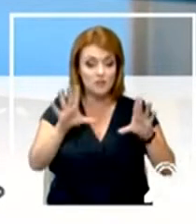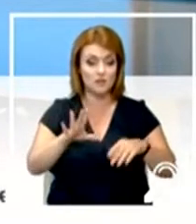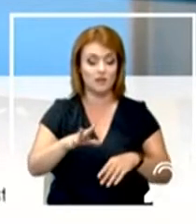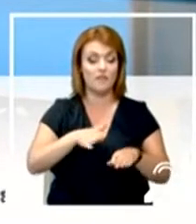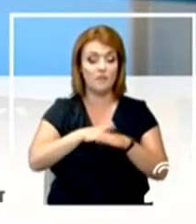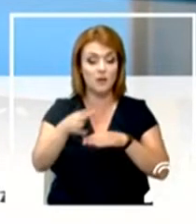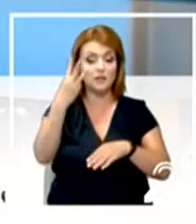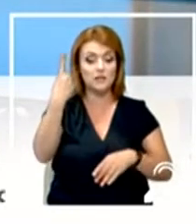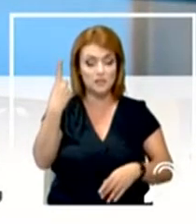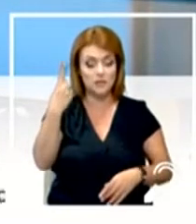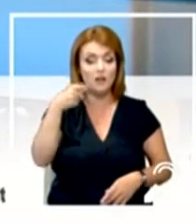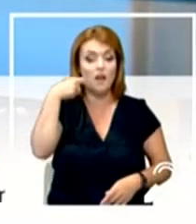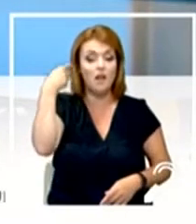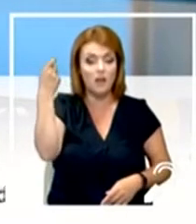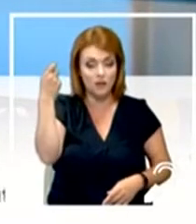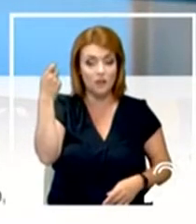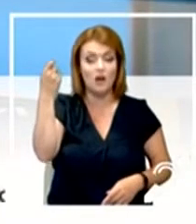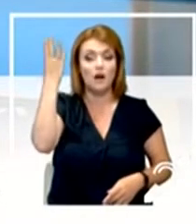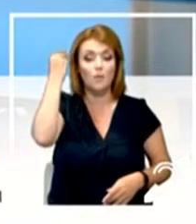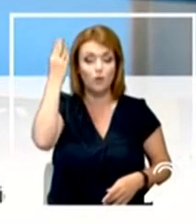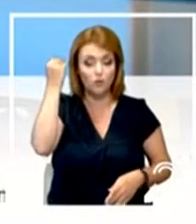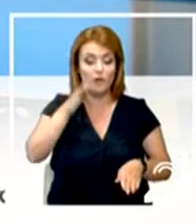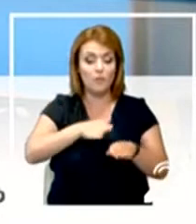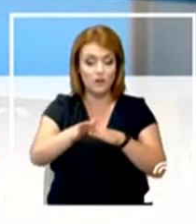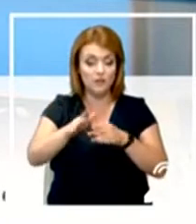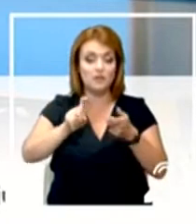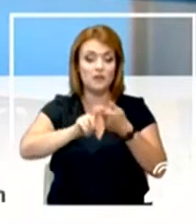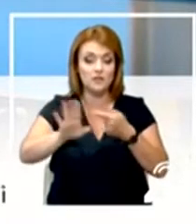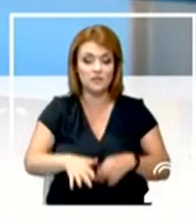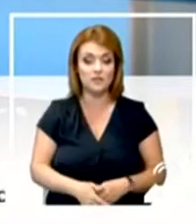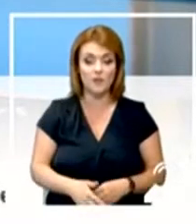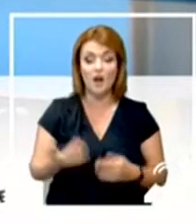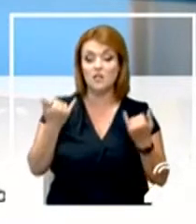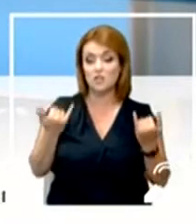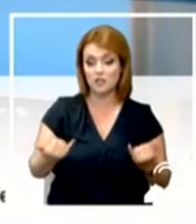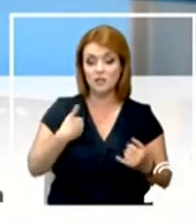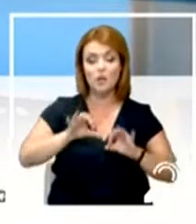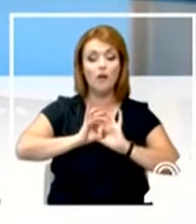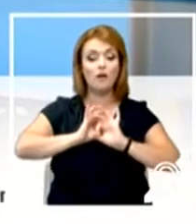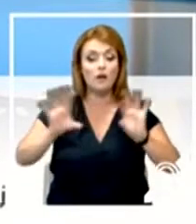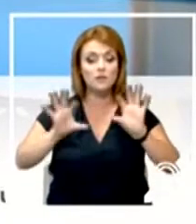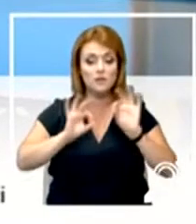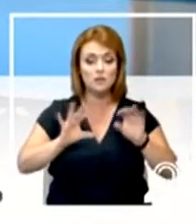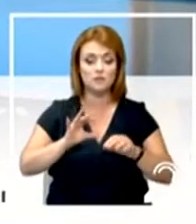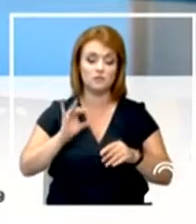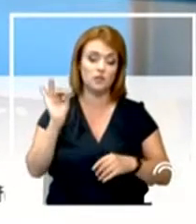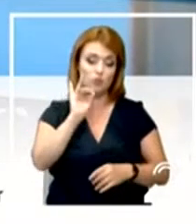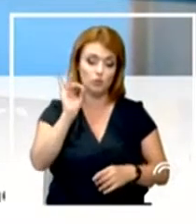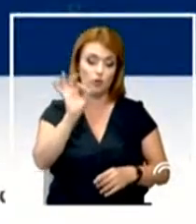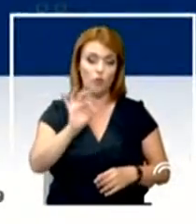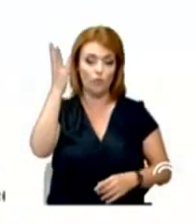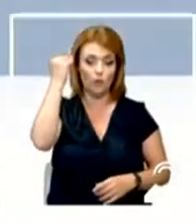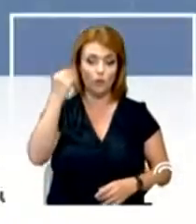Despre dependențele Moldovei independente vă povestim începând de astăzi într-o campanie marcată Televiziunii Române.